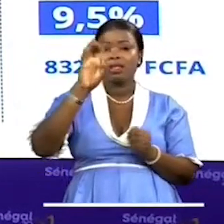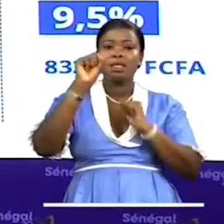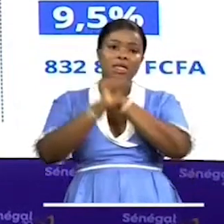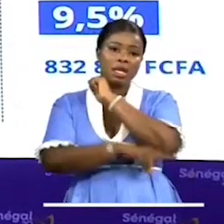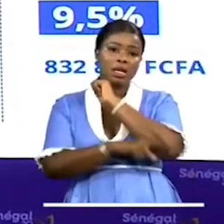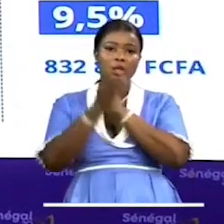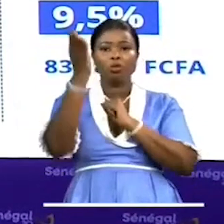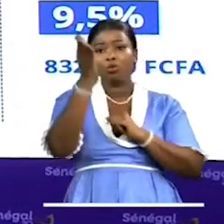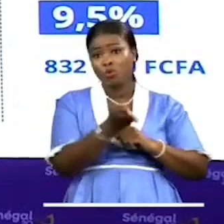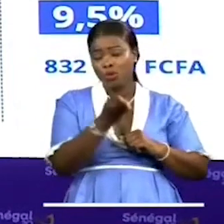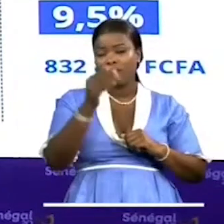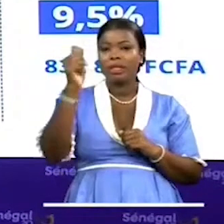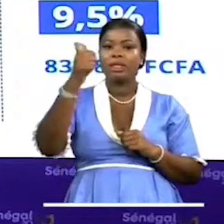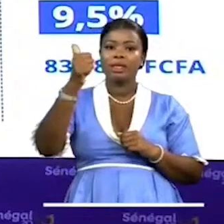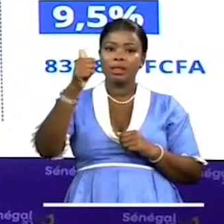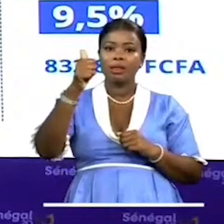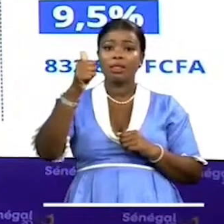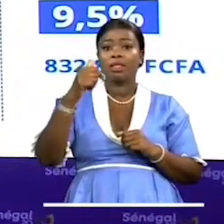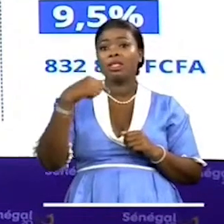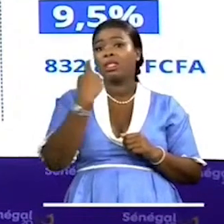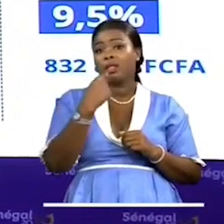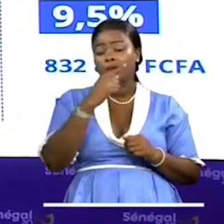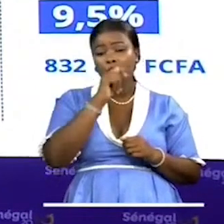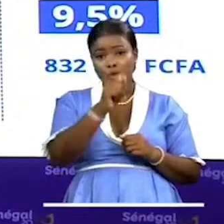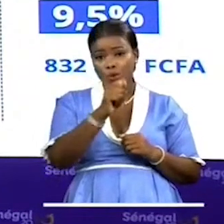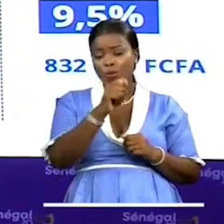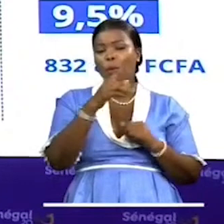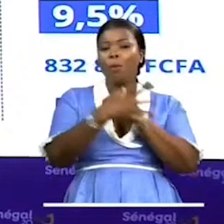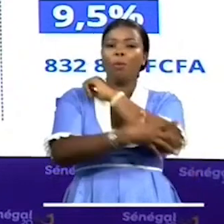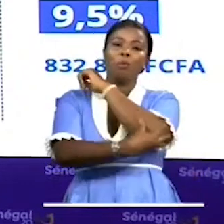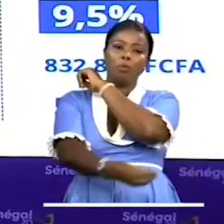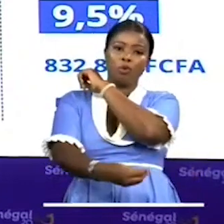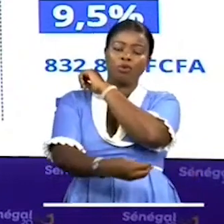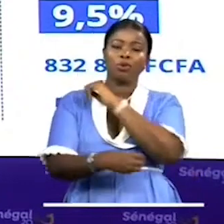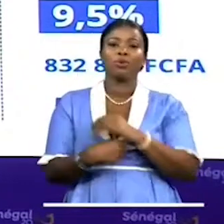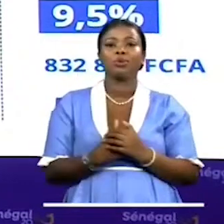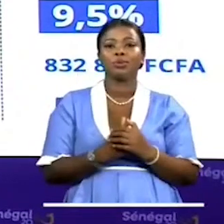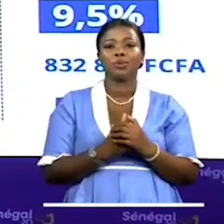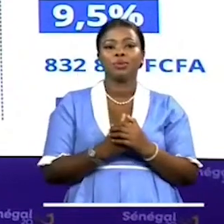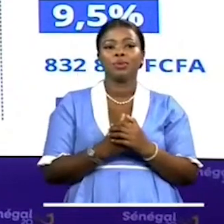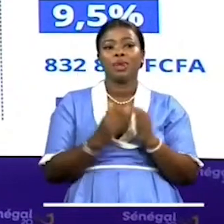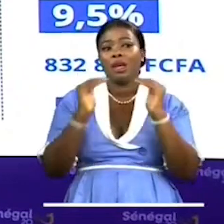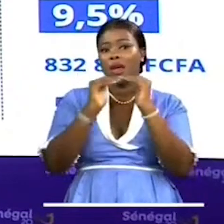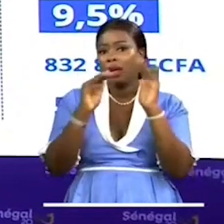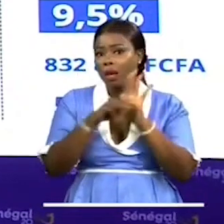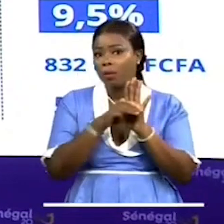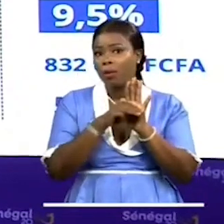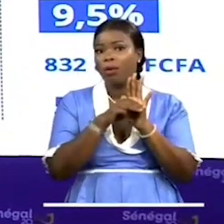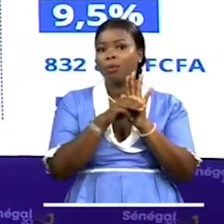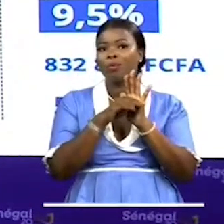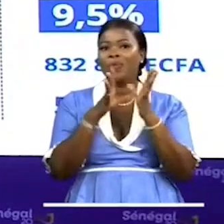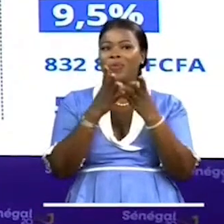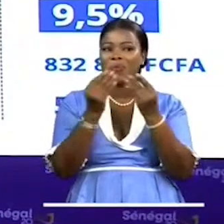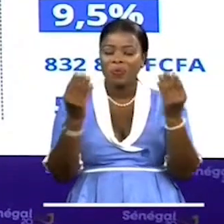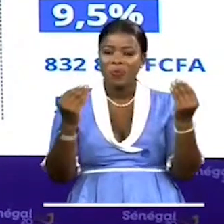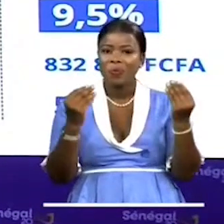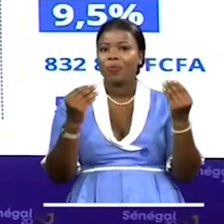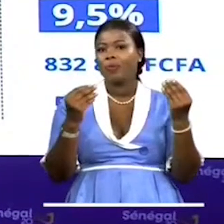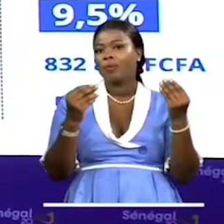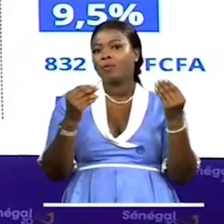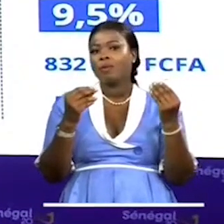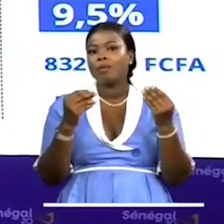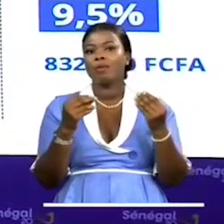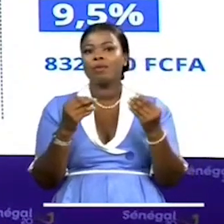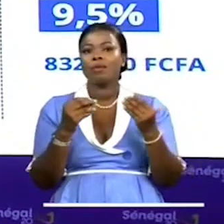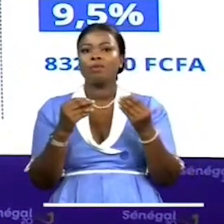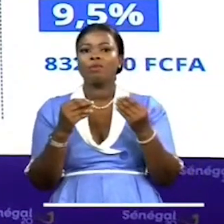10 qui sont pauvres 4 sénégalais sur 10 sont pauvres donc avec également au niveau interne plusieurs disparités on l'a rappelé